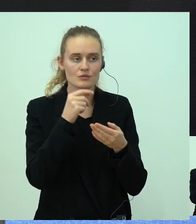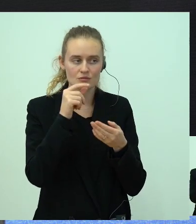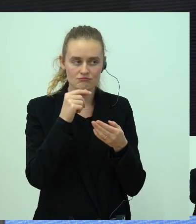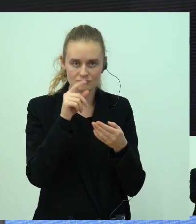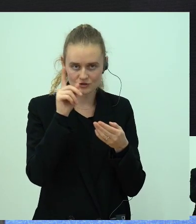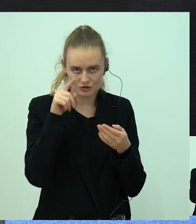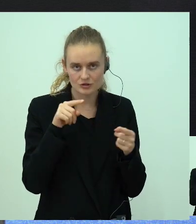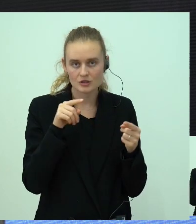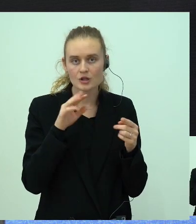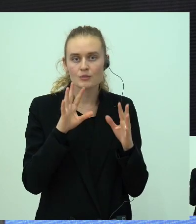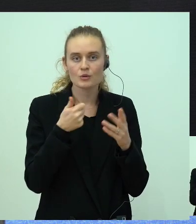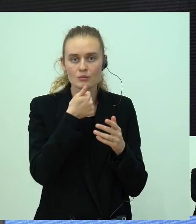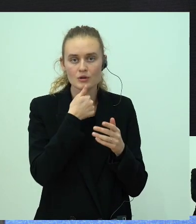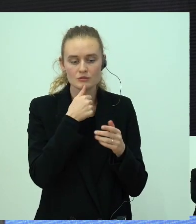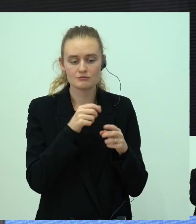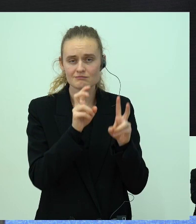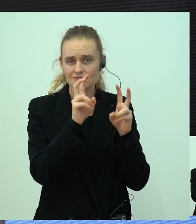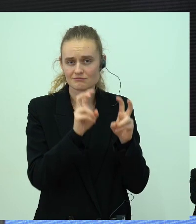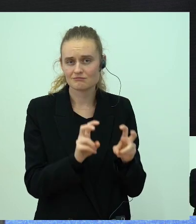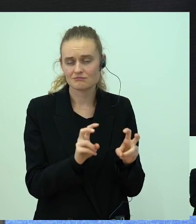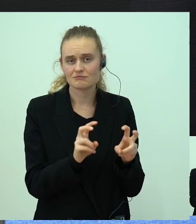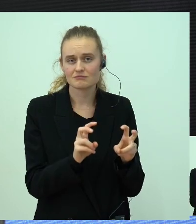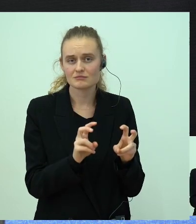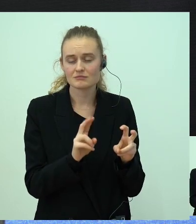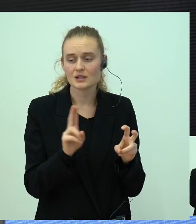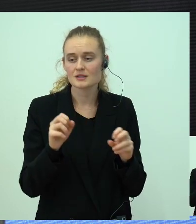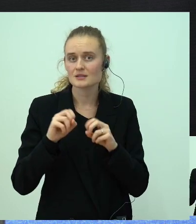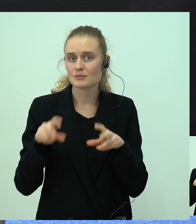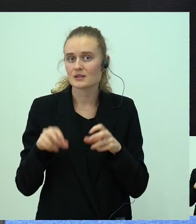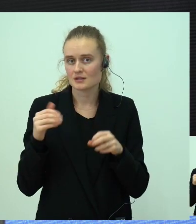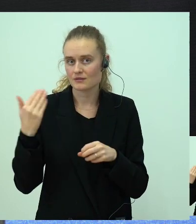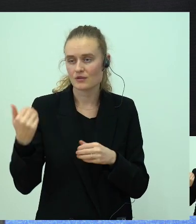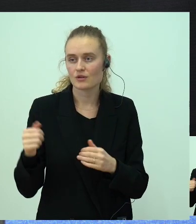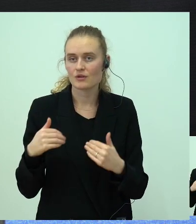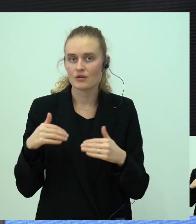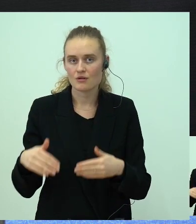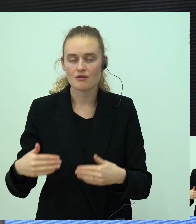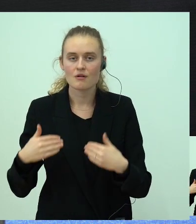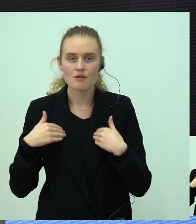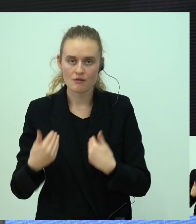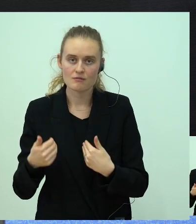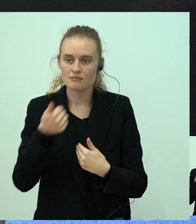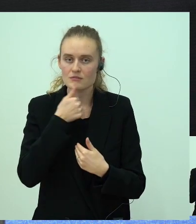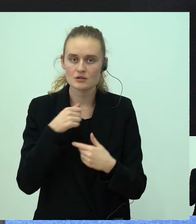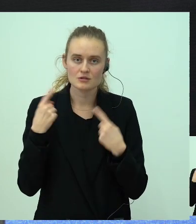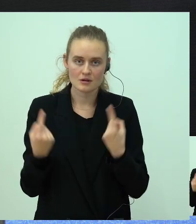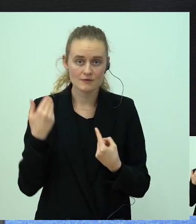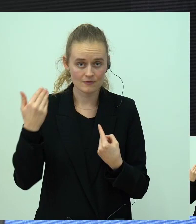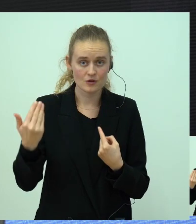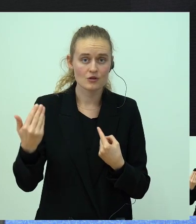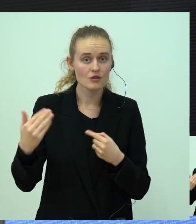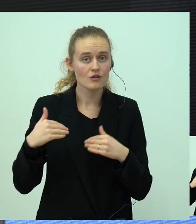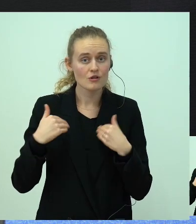Tačiau jeigu paanalizuotume specialistų teikiamas rekomendacijas, tarkim, Rabino pateiktas